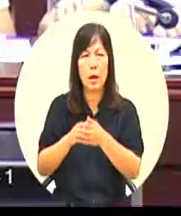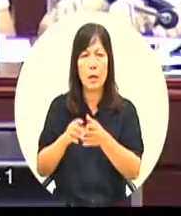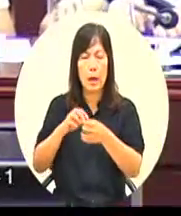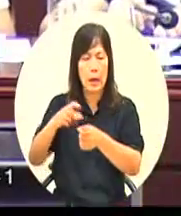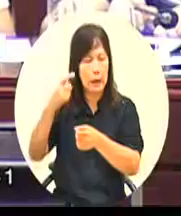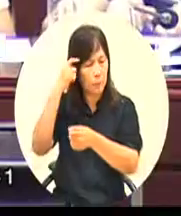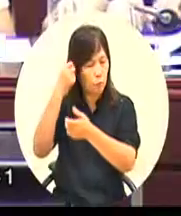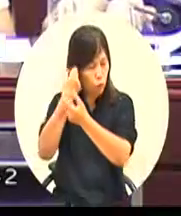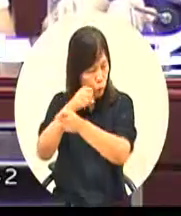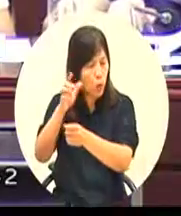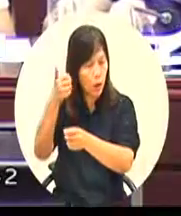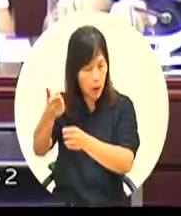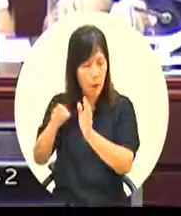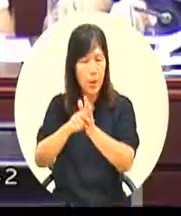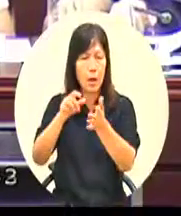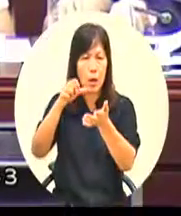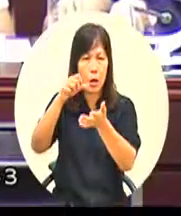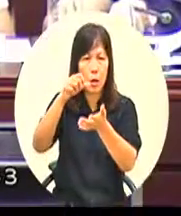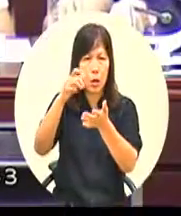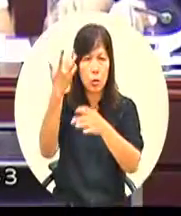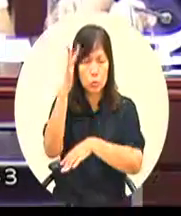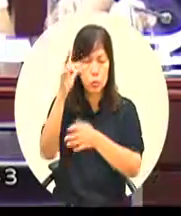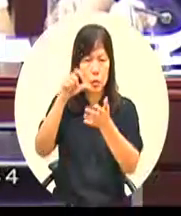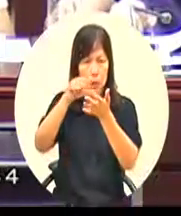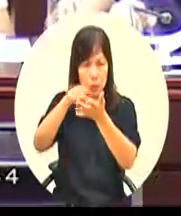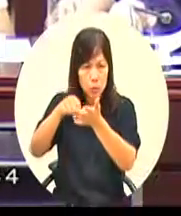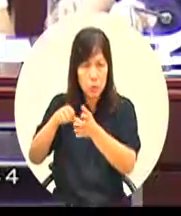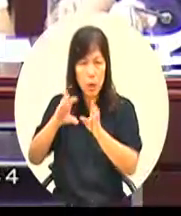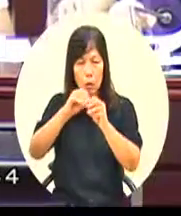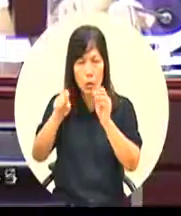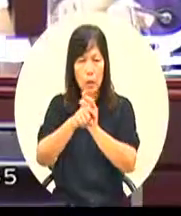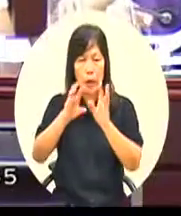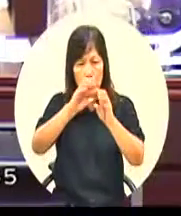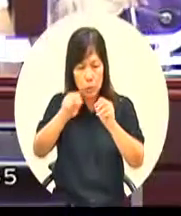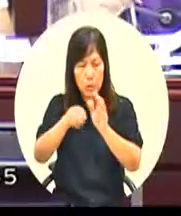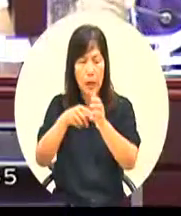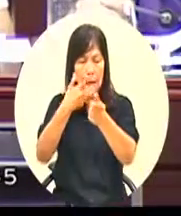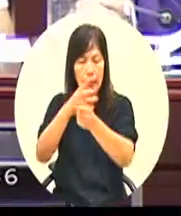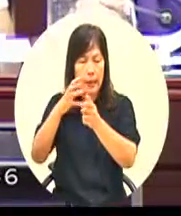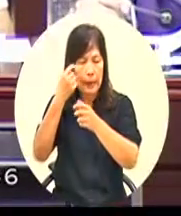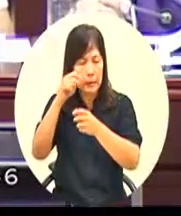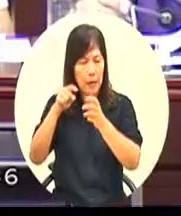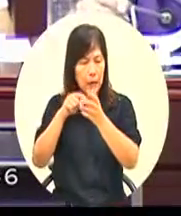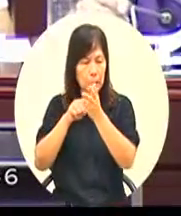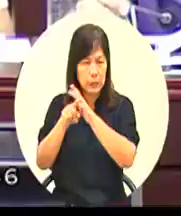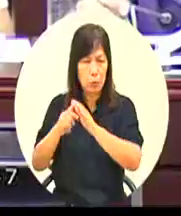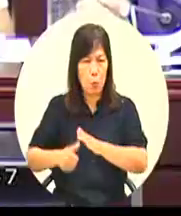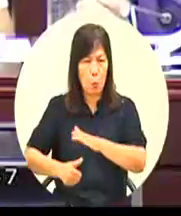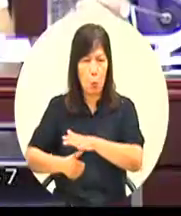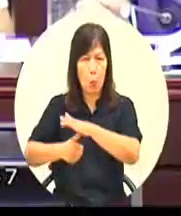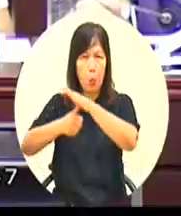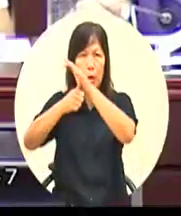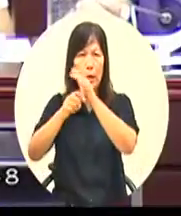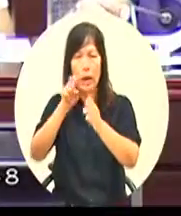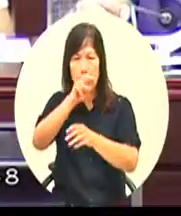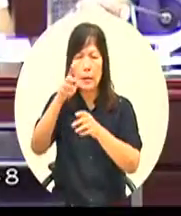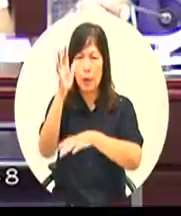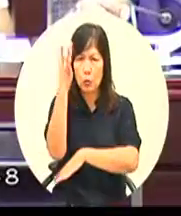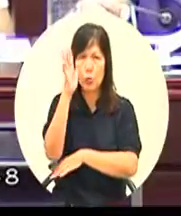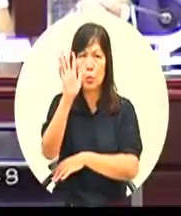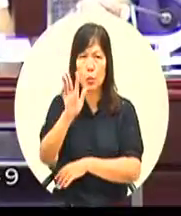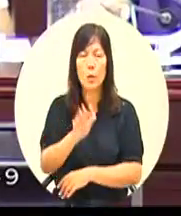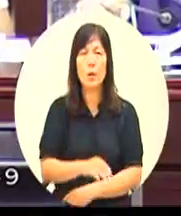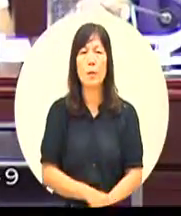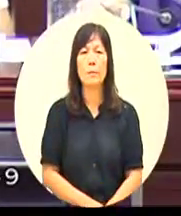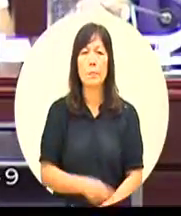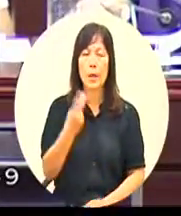验、好的树种、好的土壤基地，然后让它能够真正的生生不息的成长。这是看到树的部分。那其他